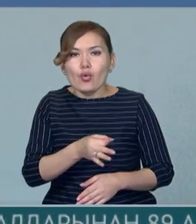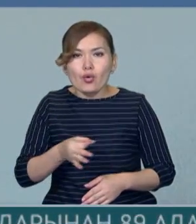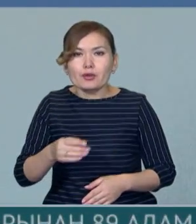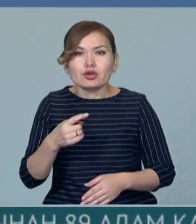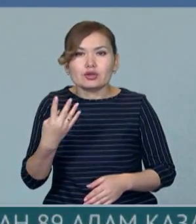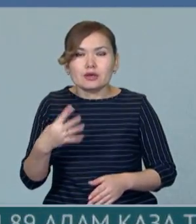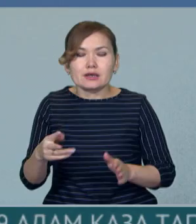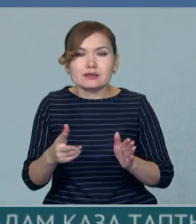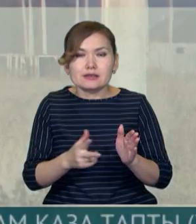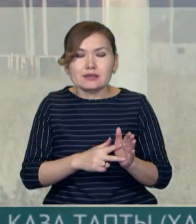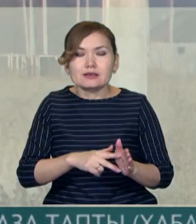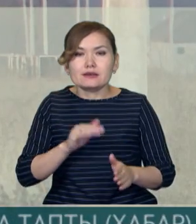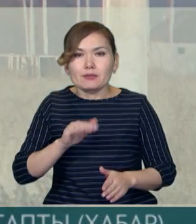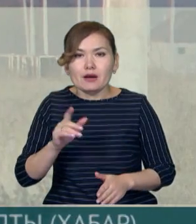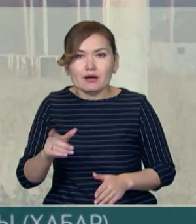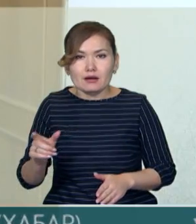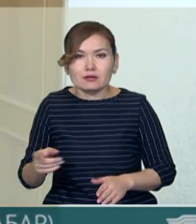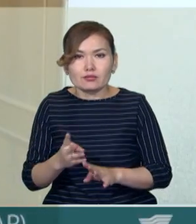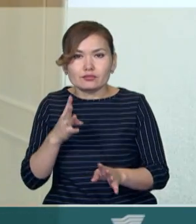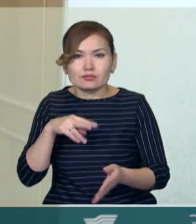мыңға жетіп отыр.